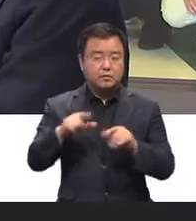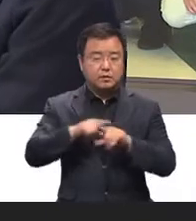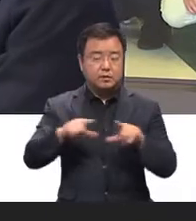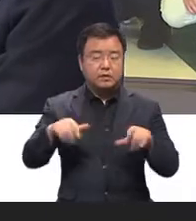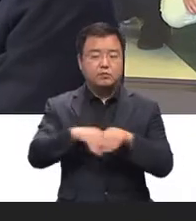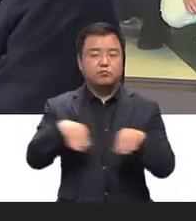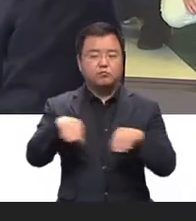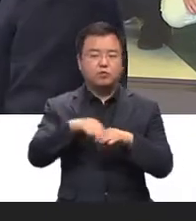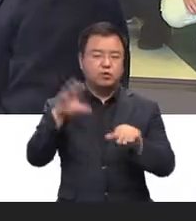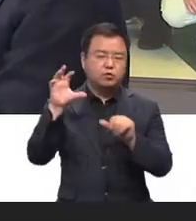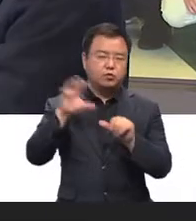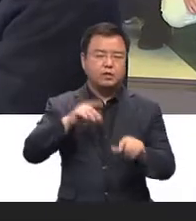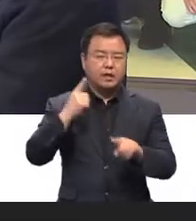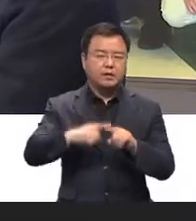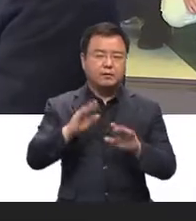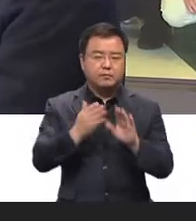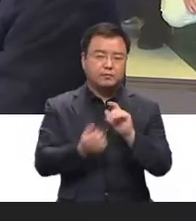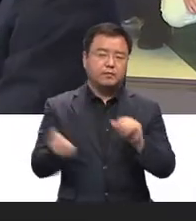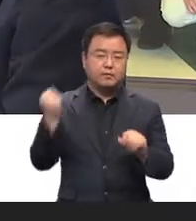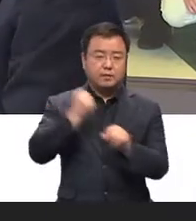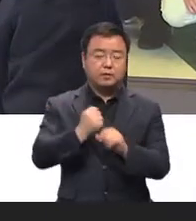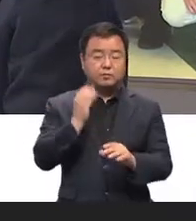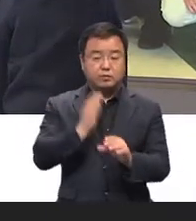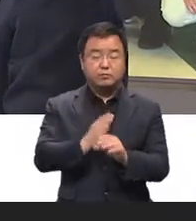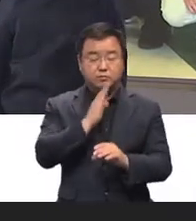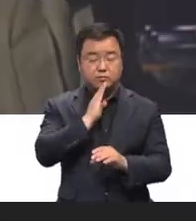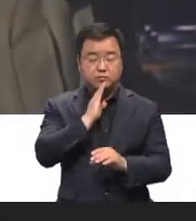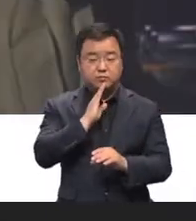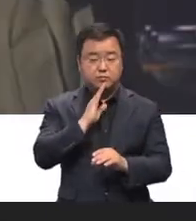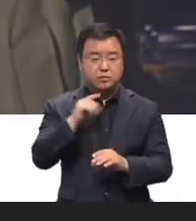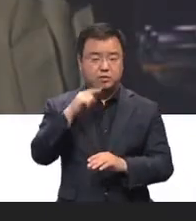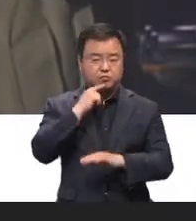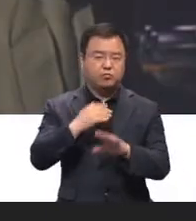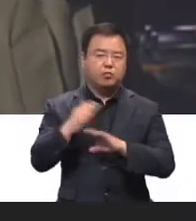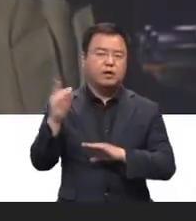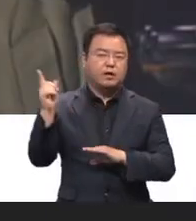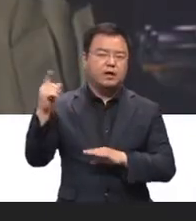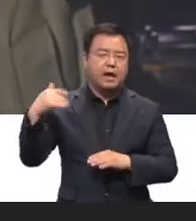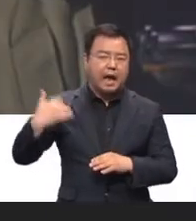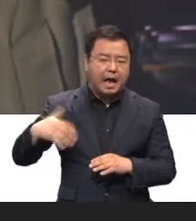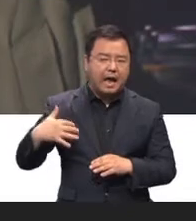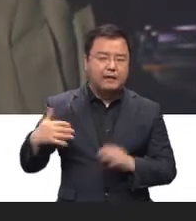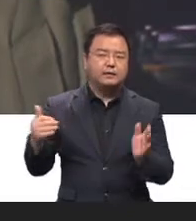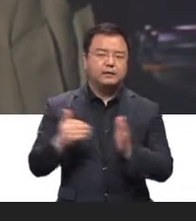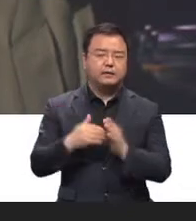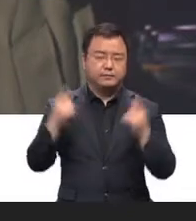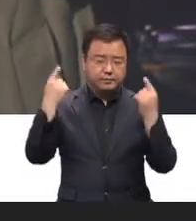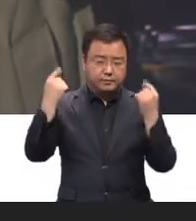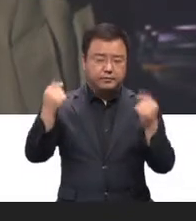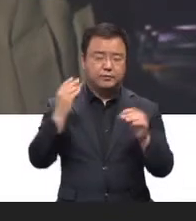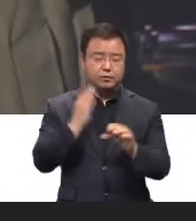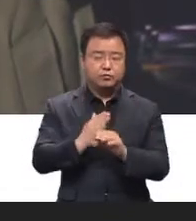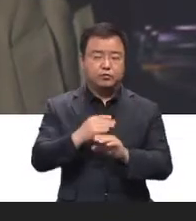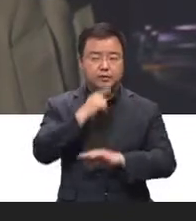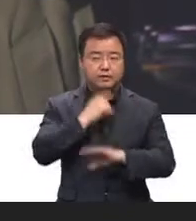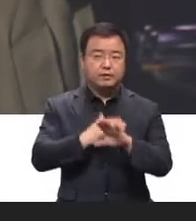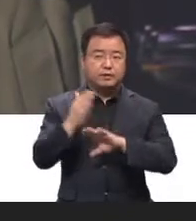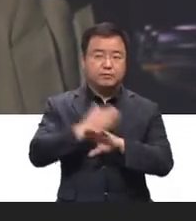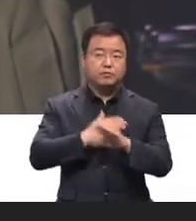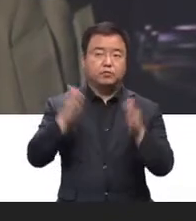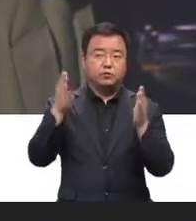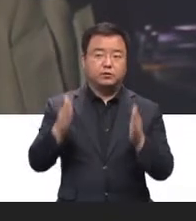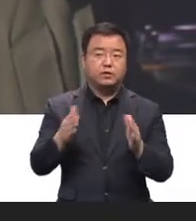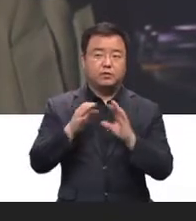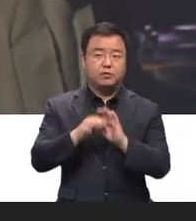정성화 되고 있는 거죠 그 우리나라 정상화 되고 있지만 북한 아직까지도 전체주의 체제 인 것이니까 이렇게 남북간에 벌어진